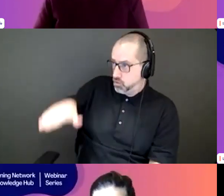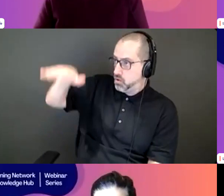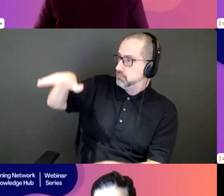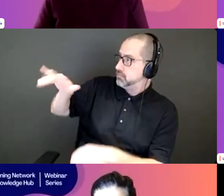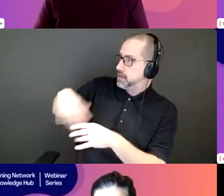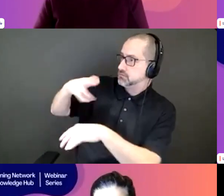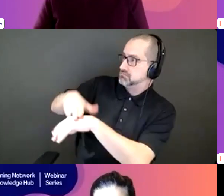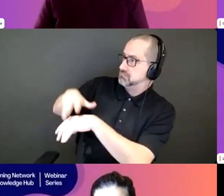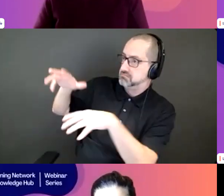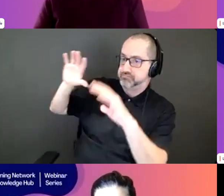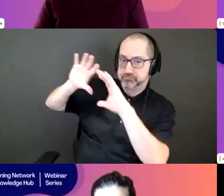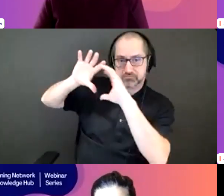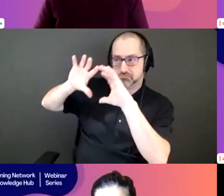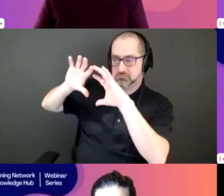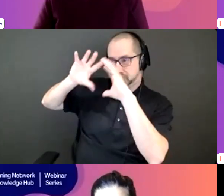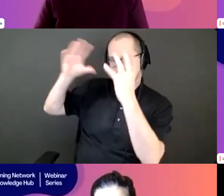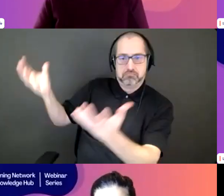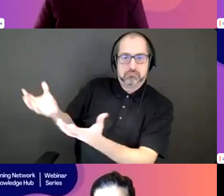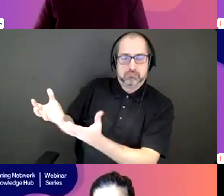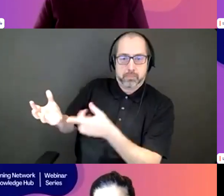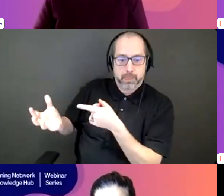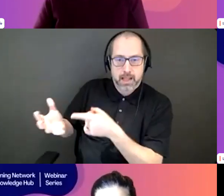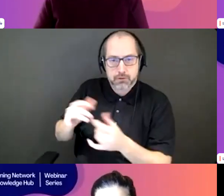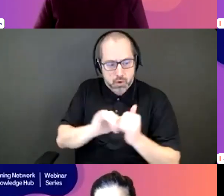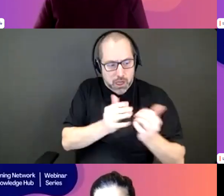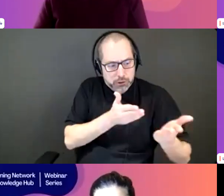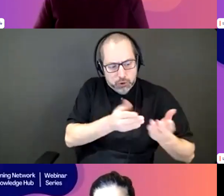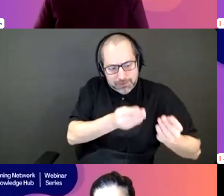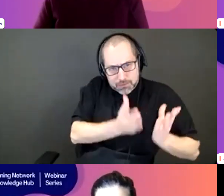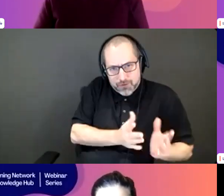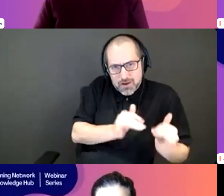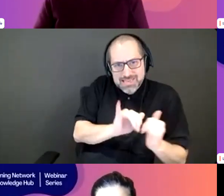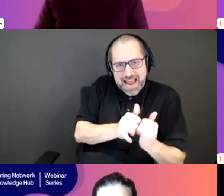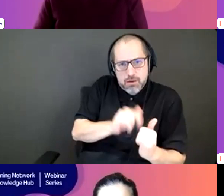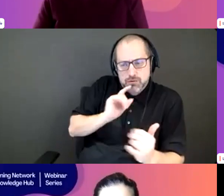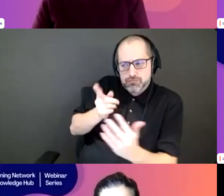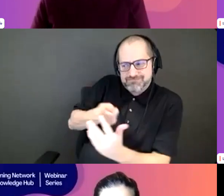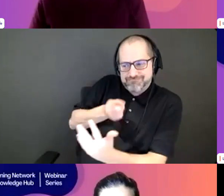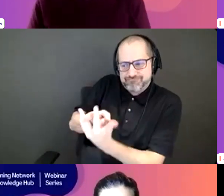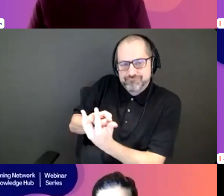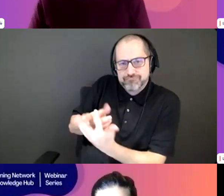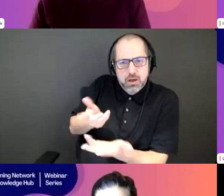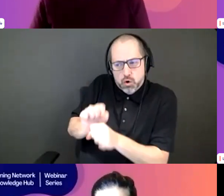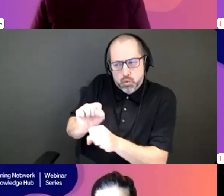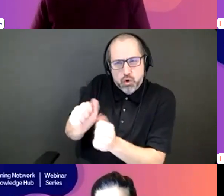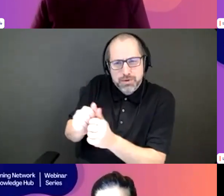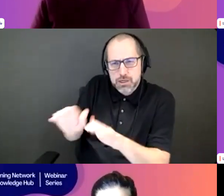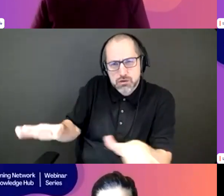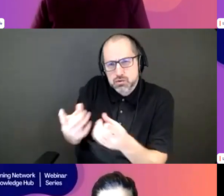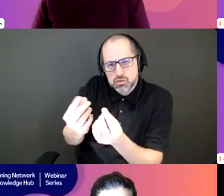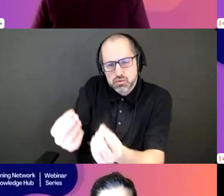passe ailleurs qu'est-ce que les fournisseurs de ce service peuvent faire pitié dans leur travail avec les enfants